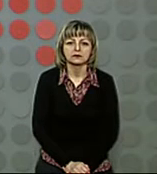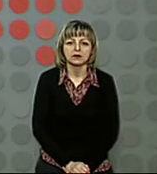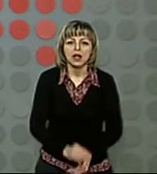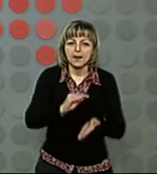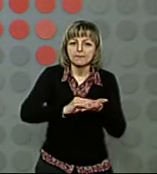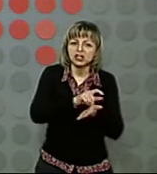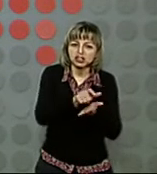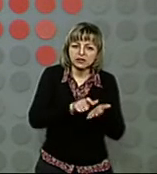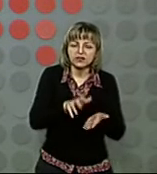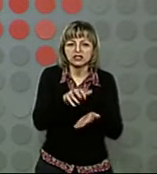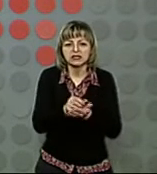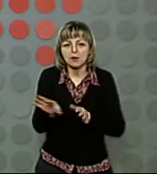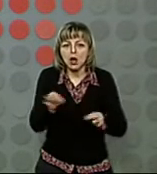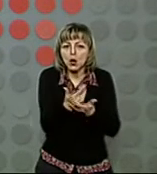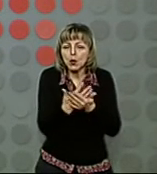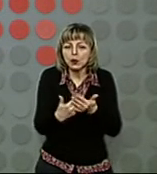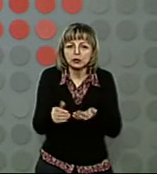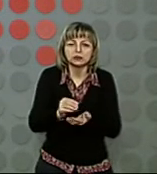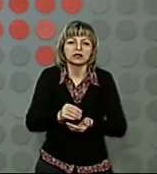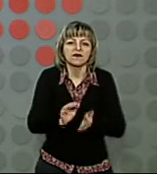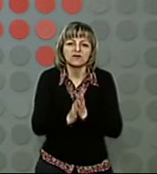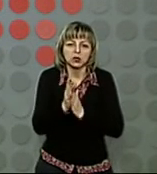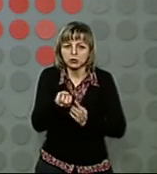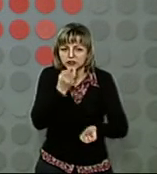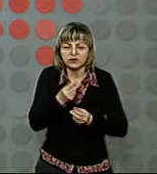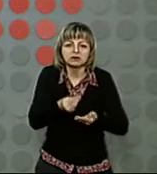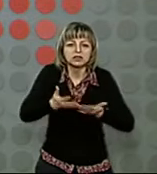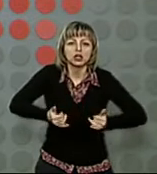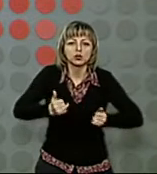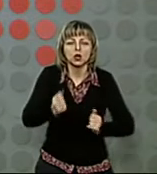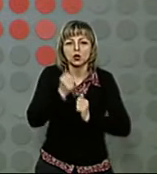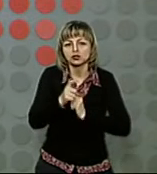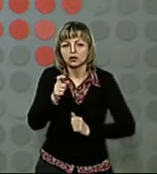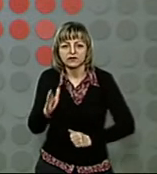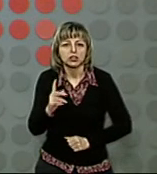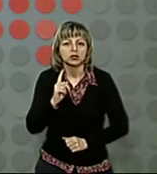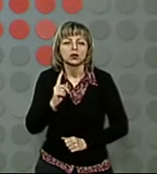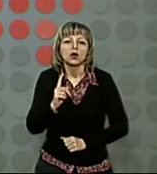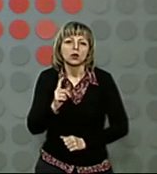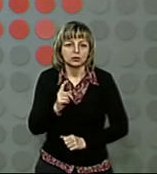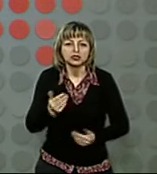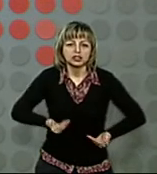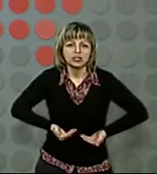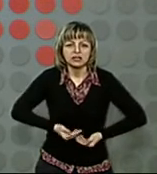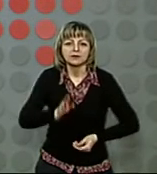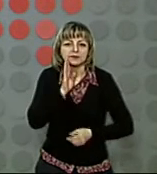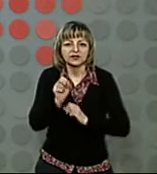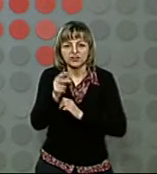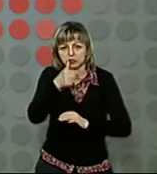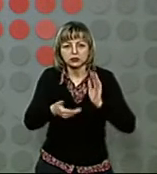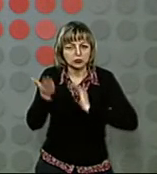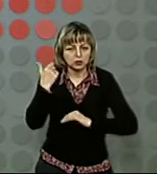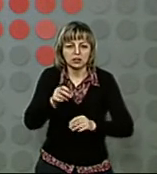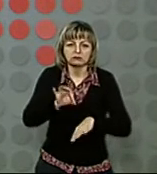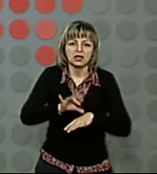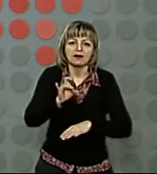Пише вірші, займається колекціонуванням, вирощує квіти та цінує кожну хвилину життя. Лучанка Валентина Гаєвська 12 років тому